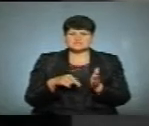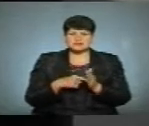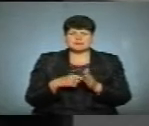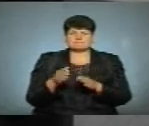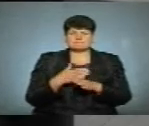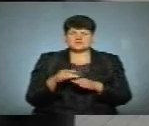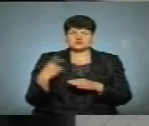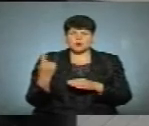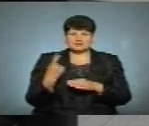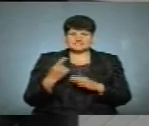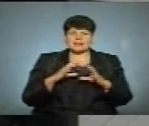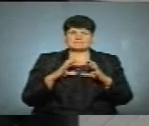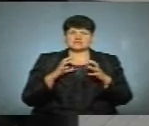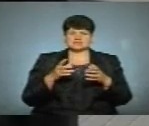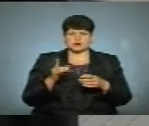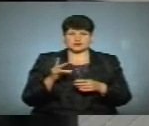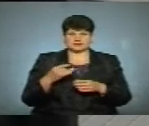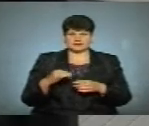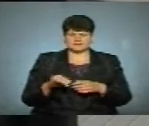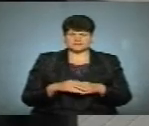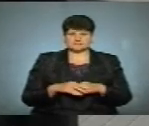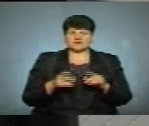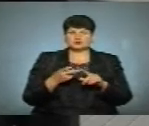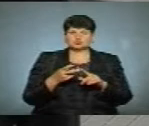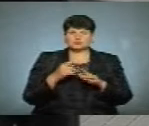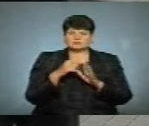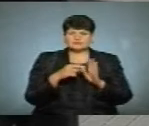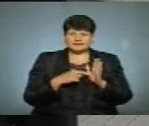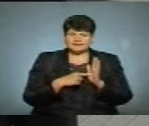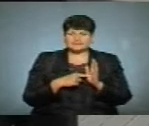та міжнародний. Ну, друге таке питання – це